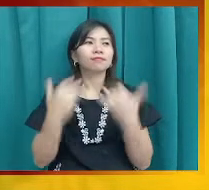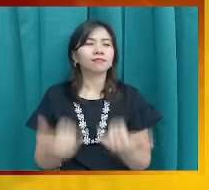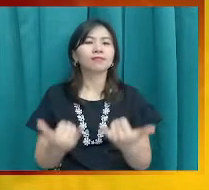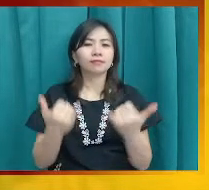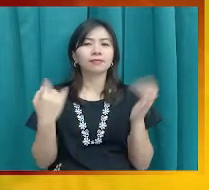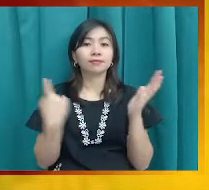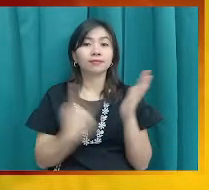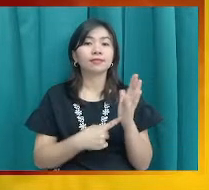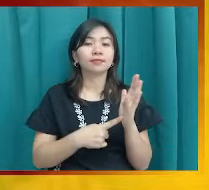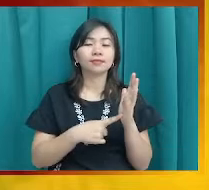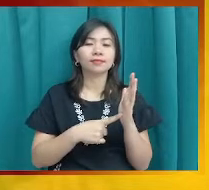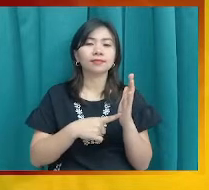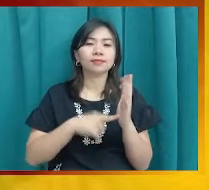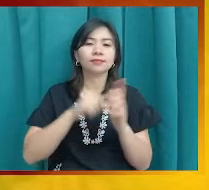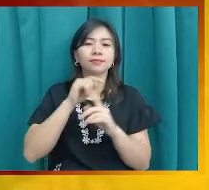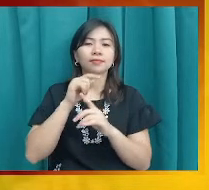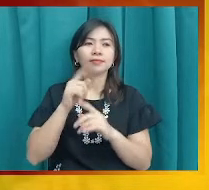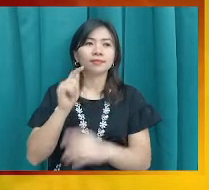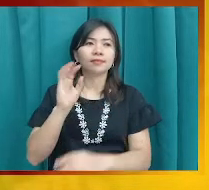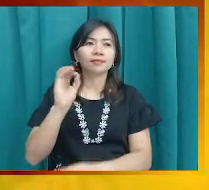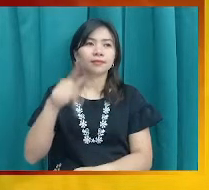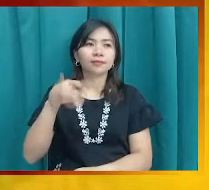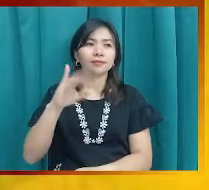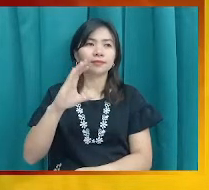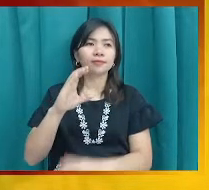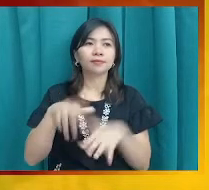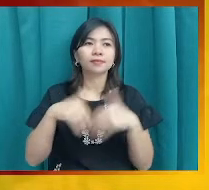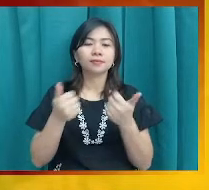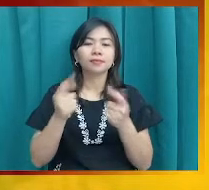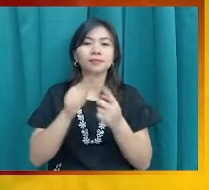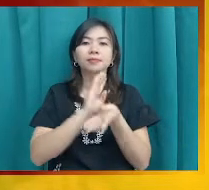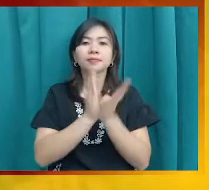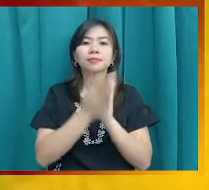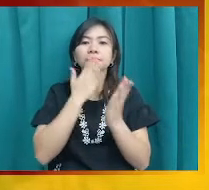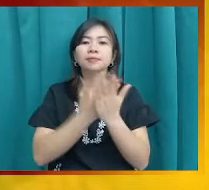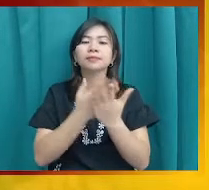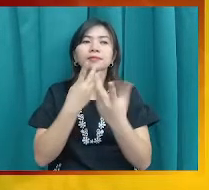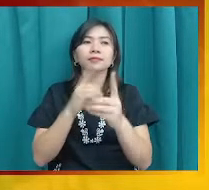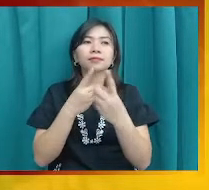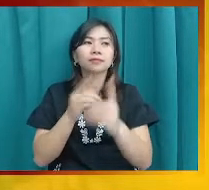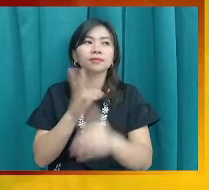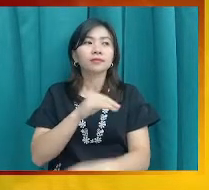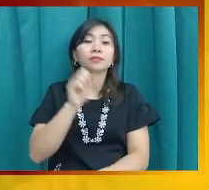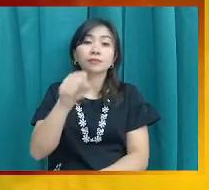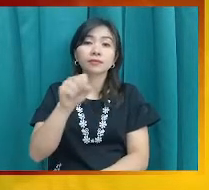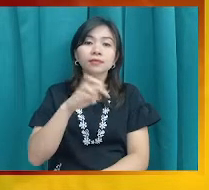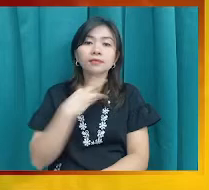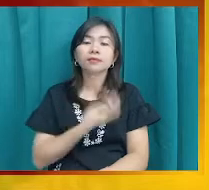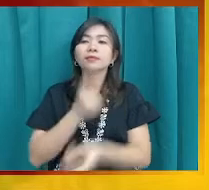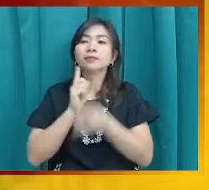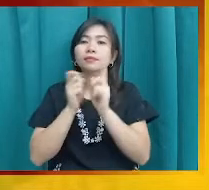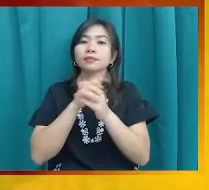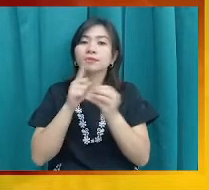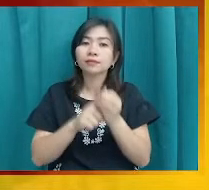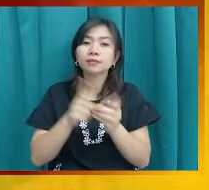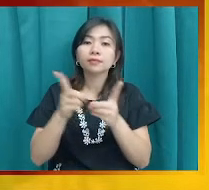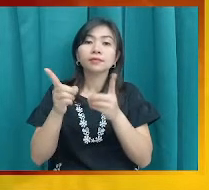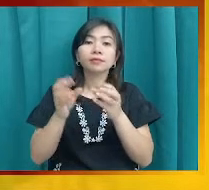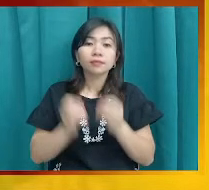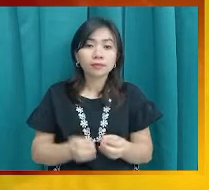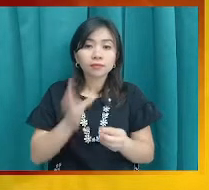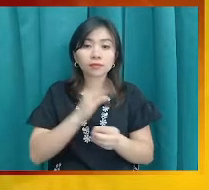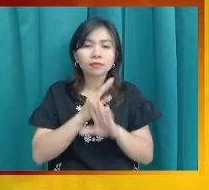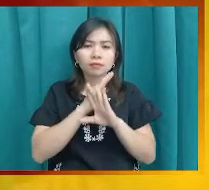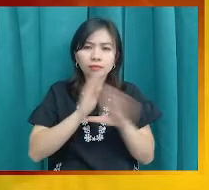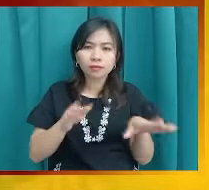Tatapusin na natin ang topic na how to be a good disciple. Pinag-usapan na natin lahat ang mga do's and ang mga don'ts. Now, it's time for me